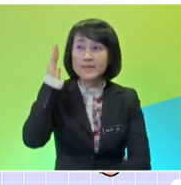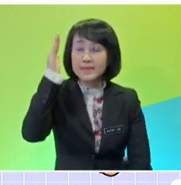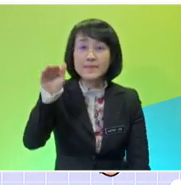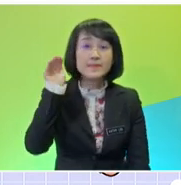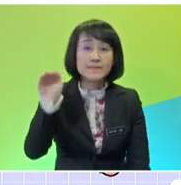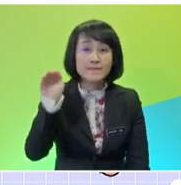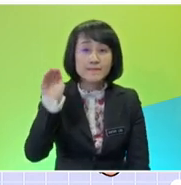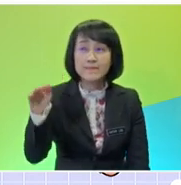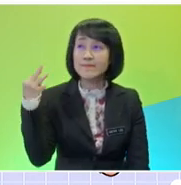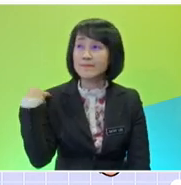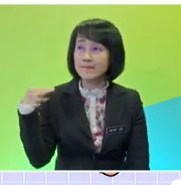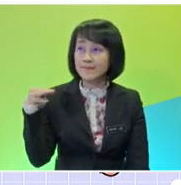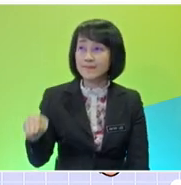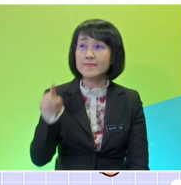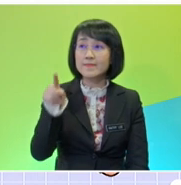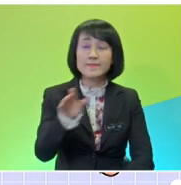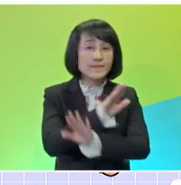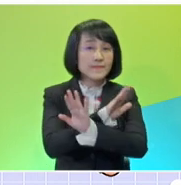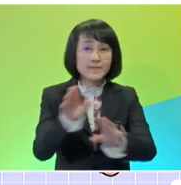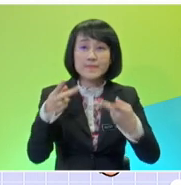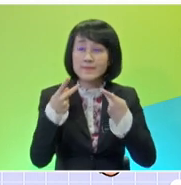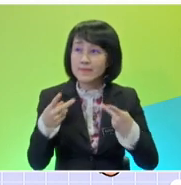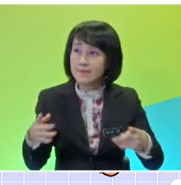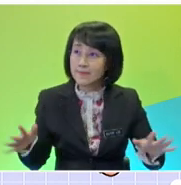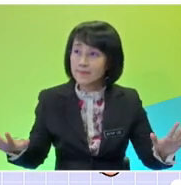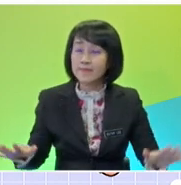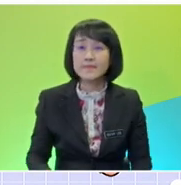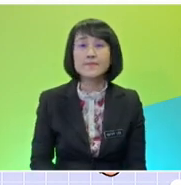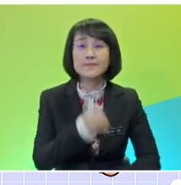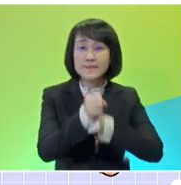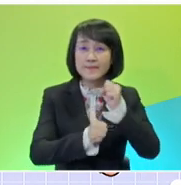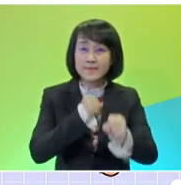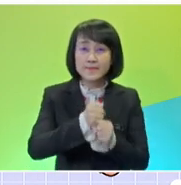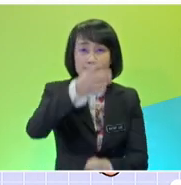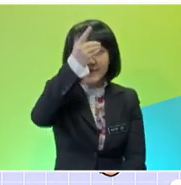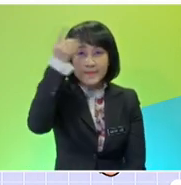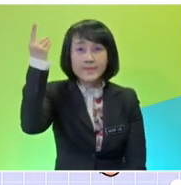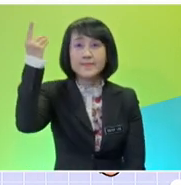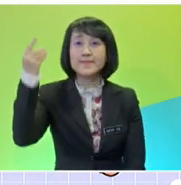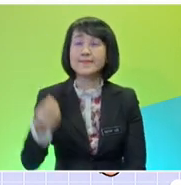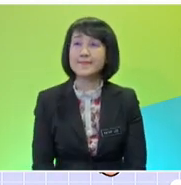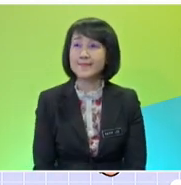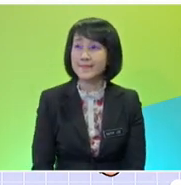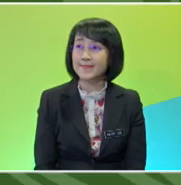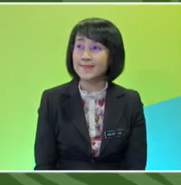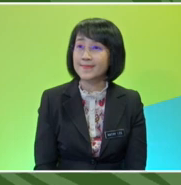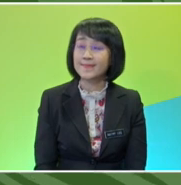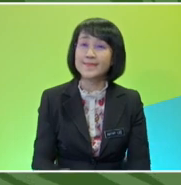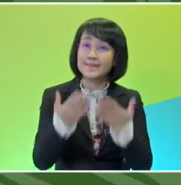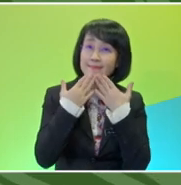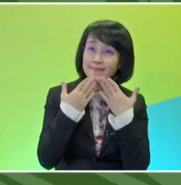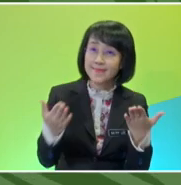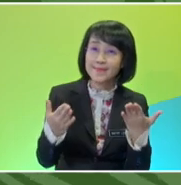teguran mereka dia tidak pernah bersikap the game Terima kasih